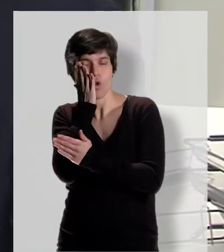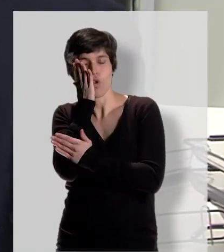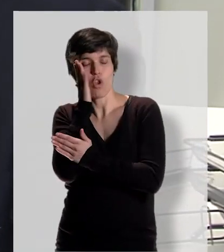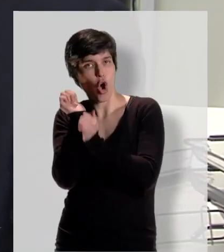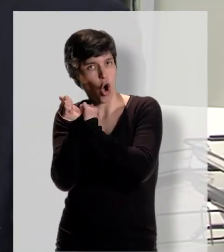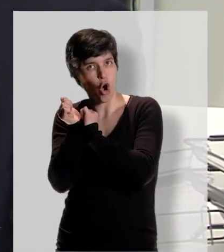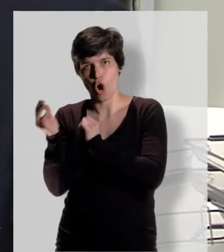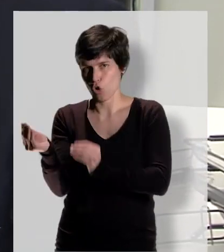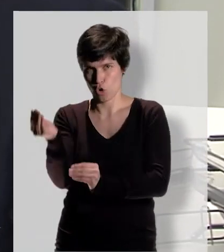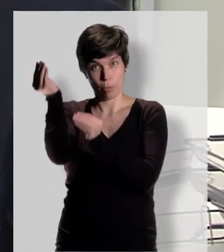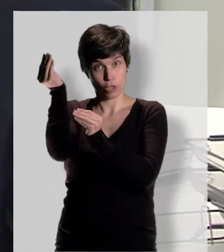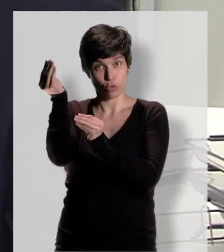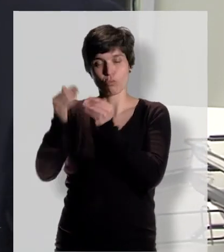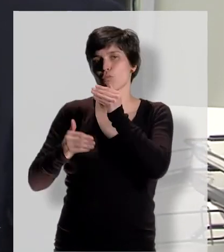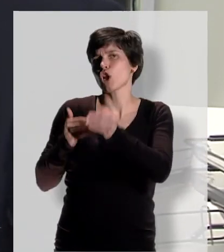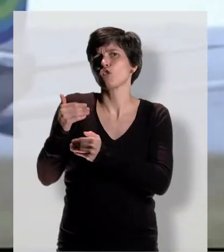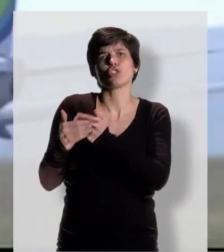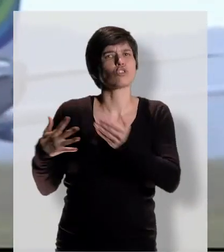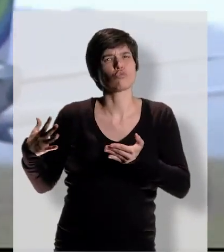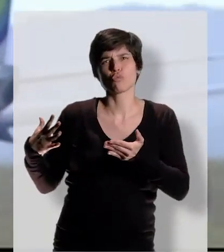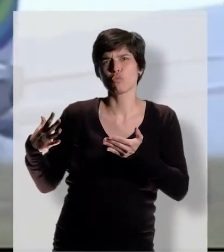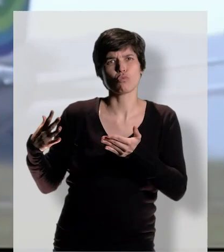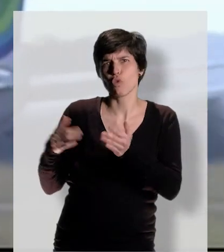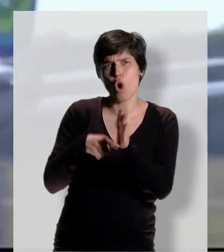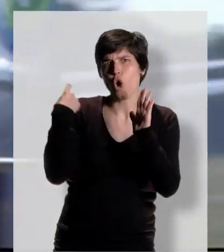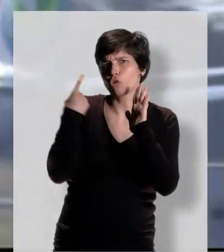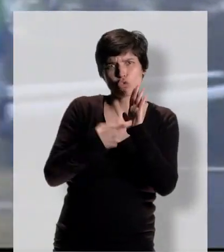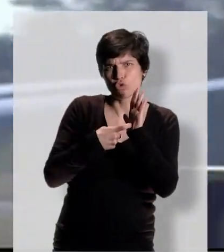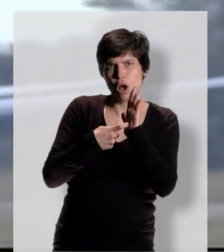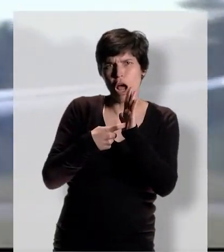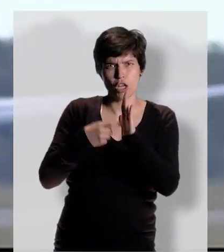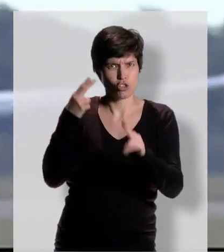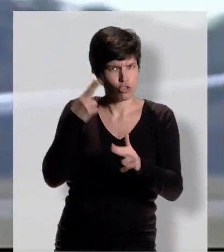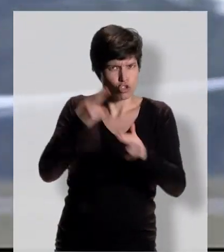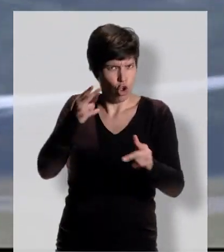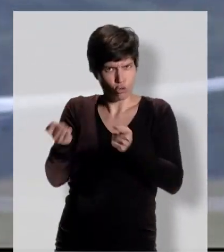Prozesu osoa zorrotz kontrolatzen baita, ia arriskurik ez dagoela jakin arte.